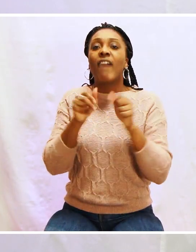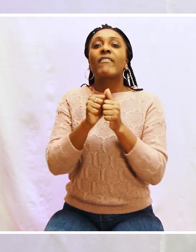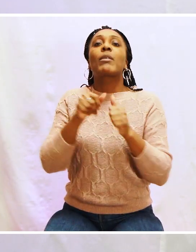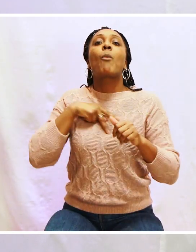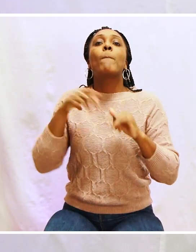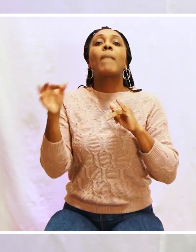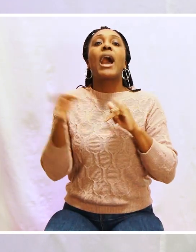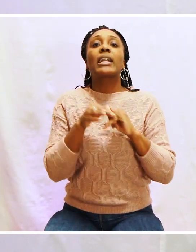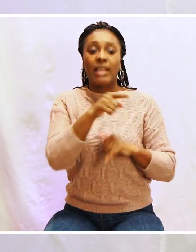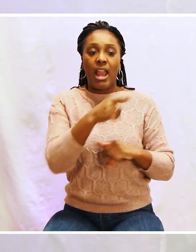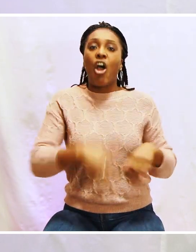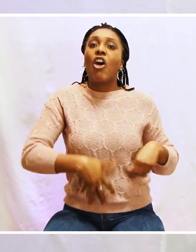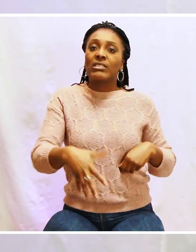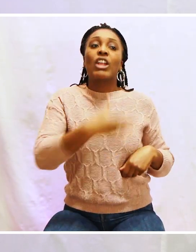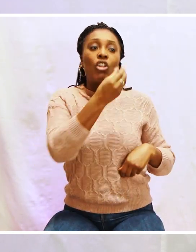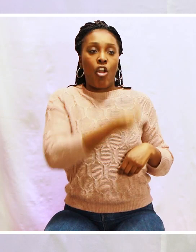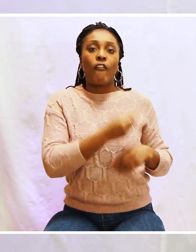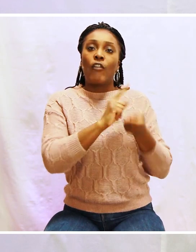l'enfant sera mon enfant.